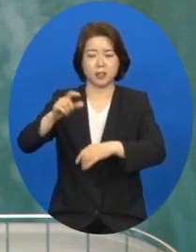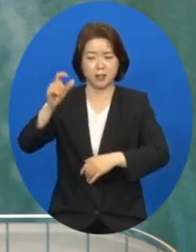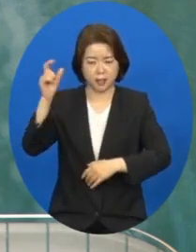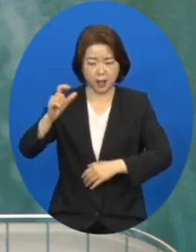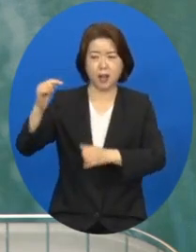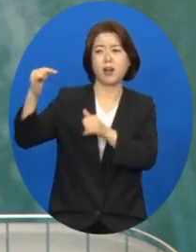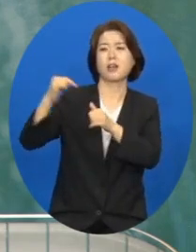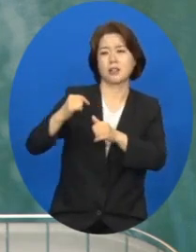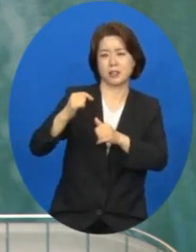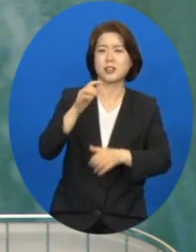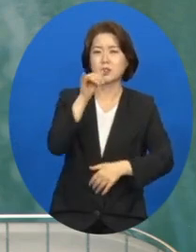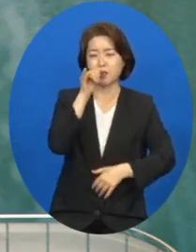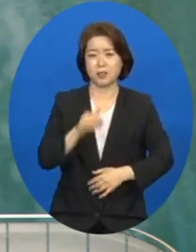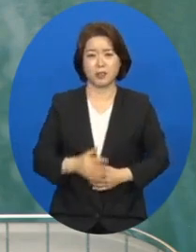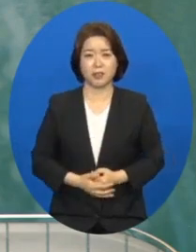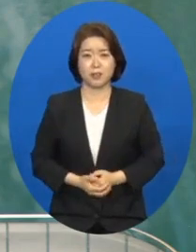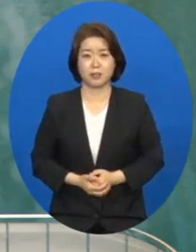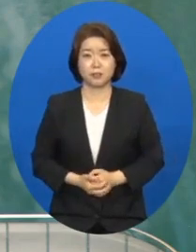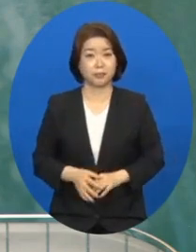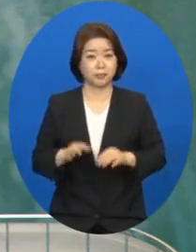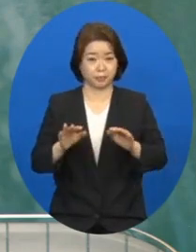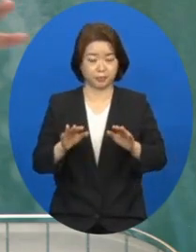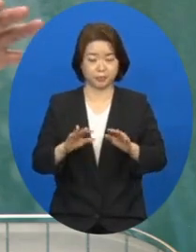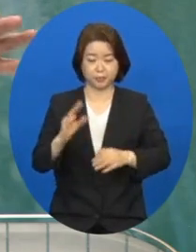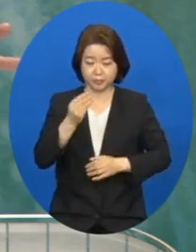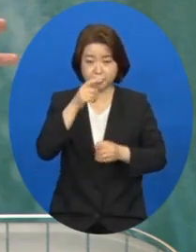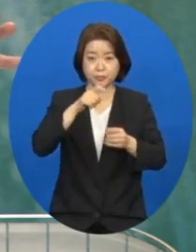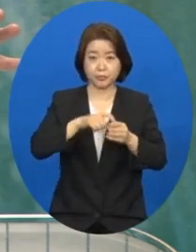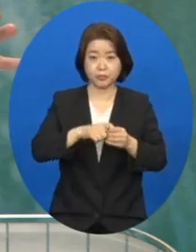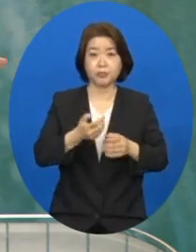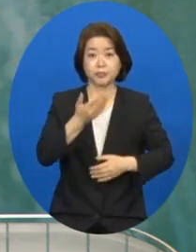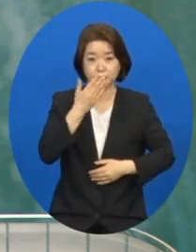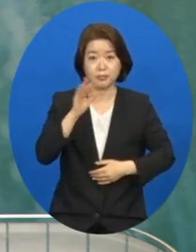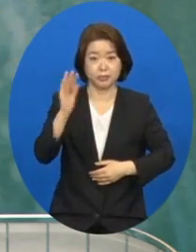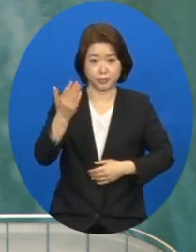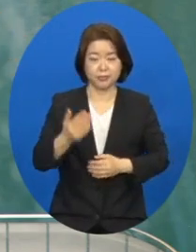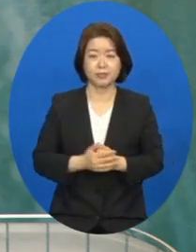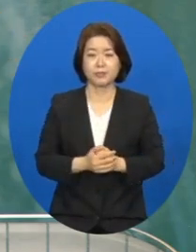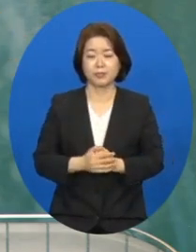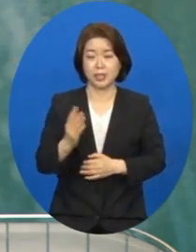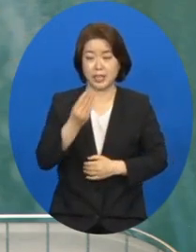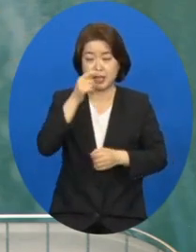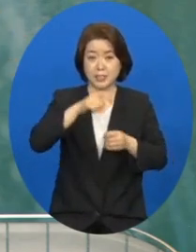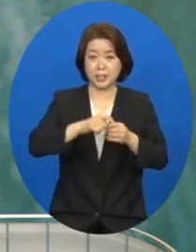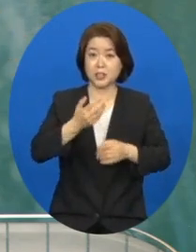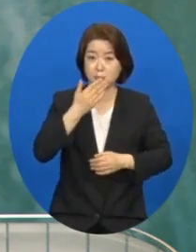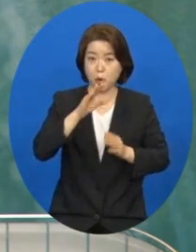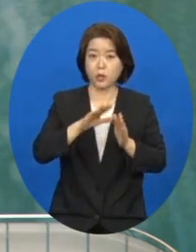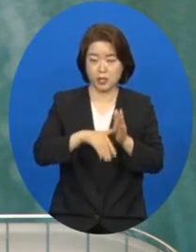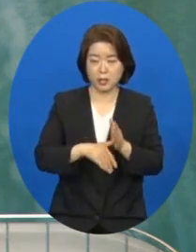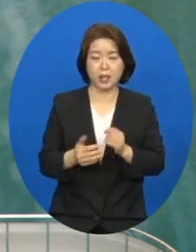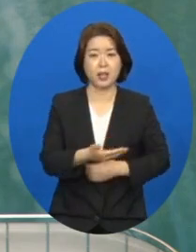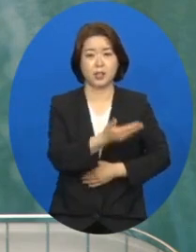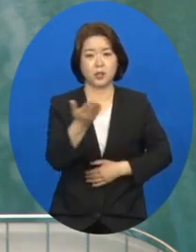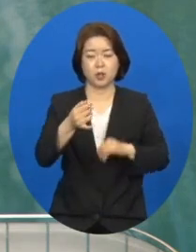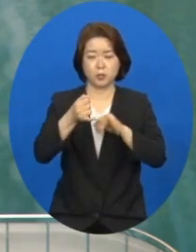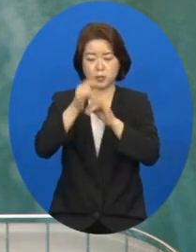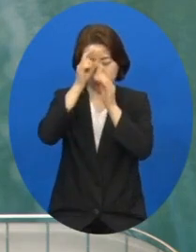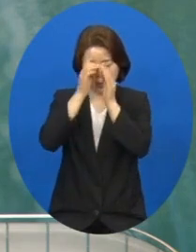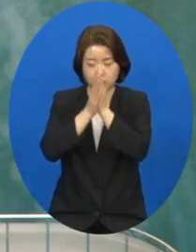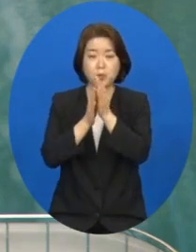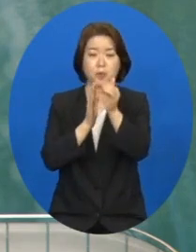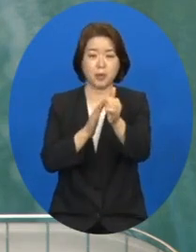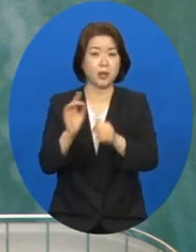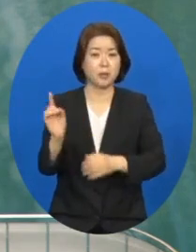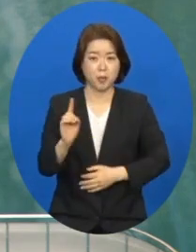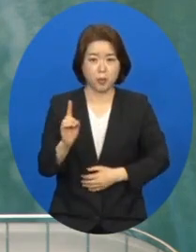강조하시는 것입니다. 이제 우리 성찬을 받겠습니다. 성찬을 받으실 때 여러분 꼭 이렇게 기도해 주시기